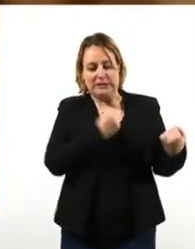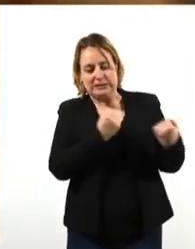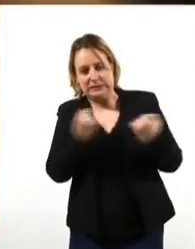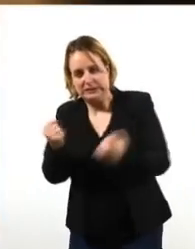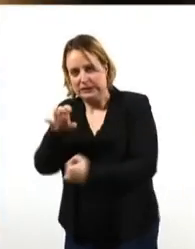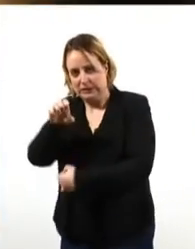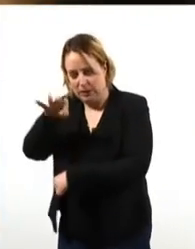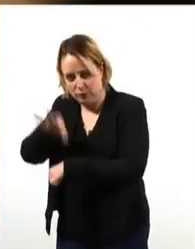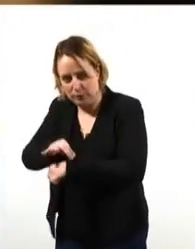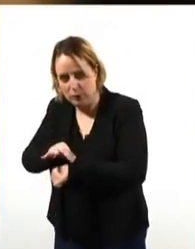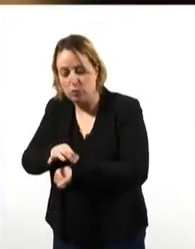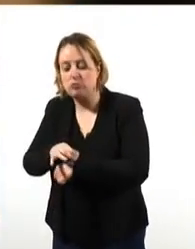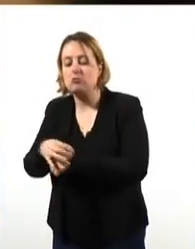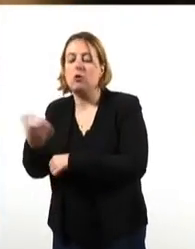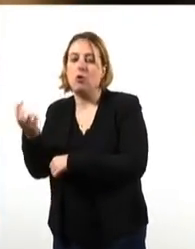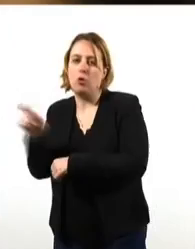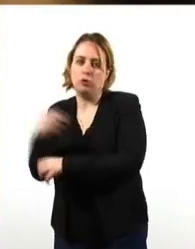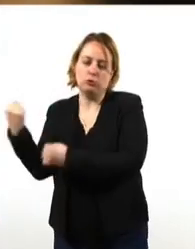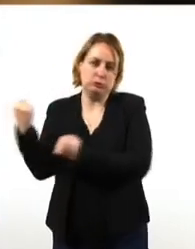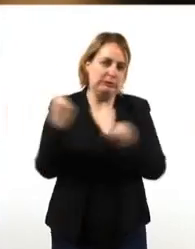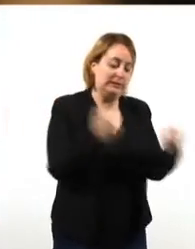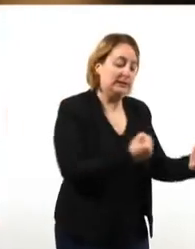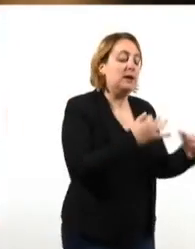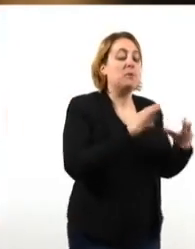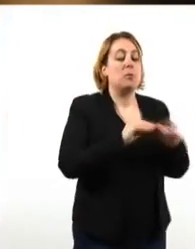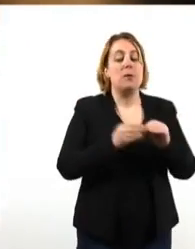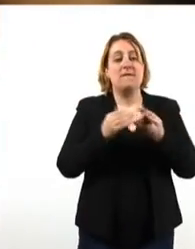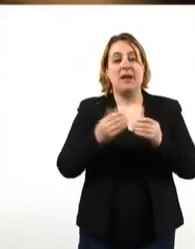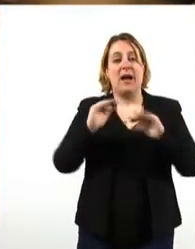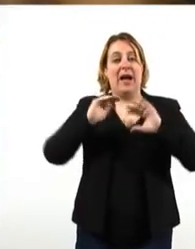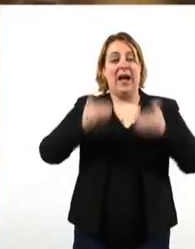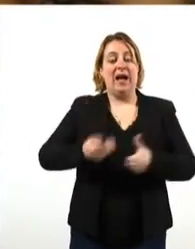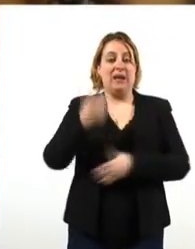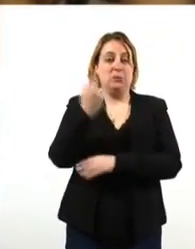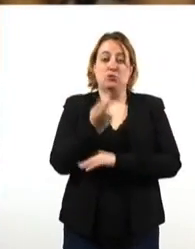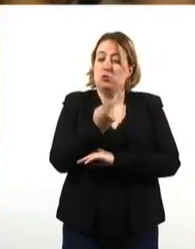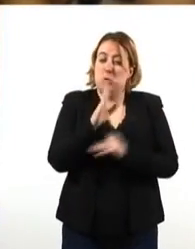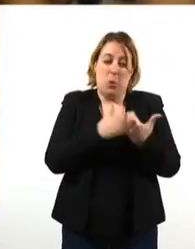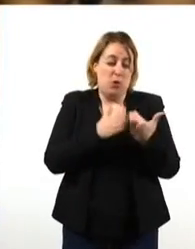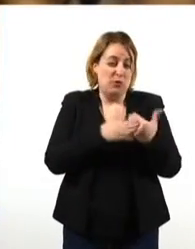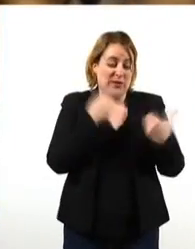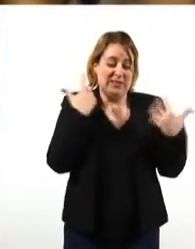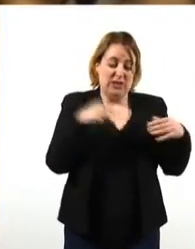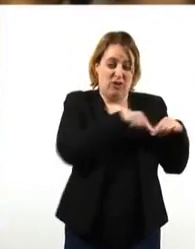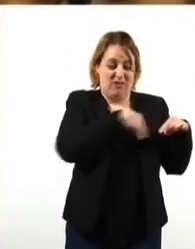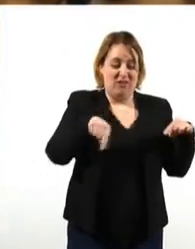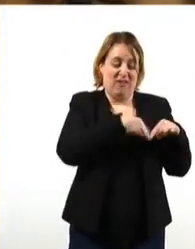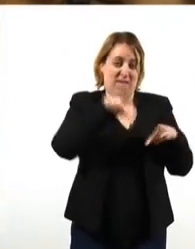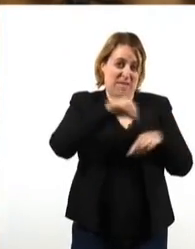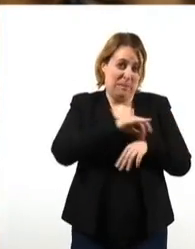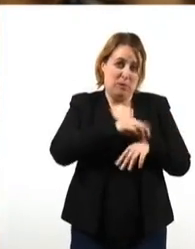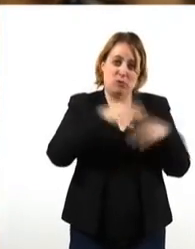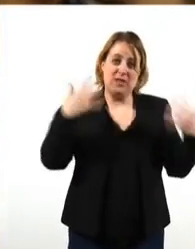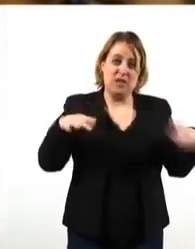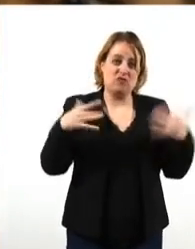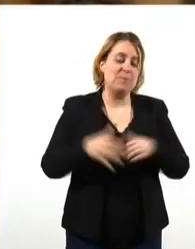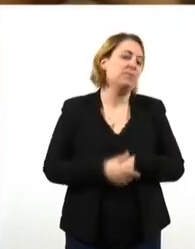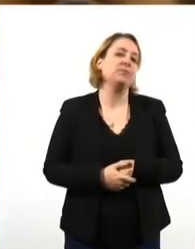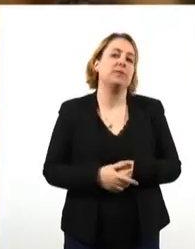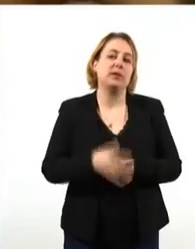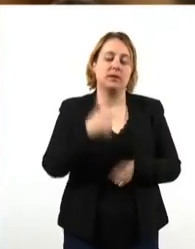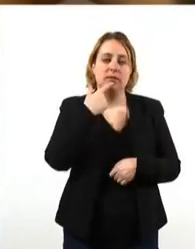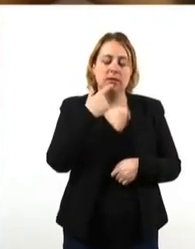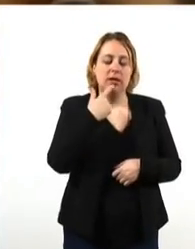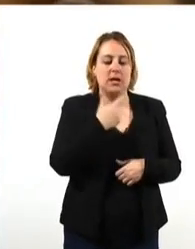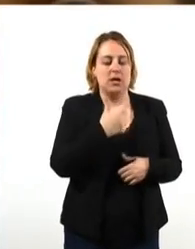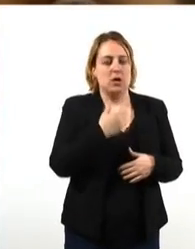route. Et mon arrêt de bus le plus proche, il est à 20 minutes en voiture. Donc, du coup, ça rend